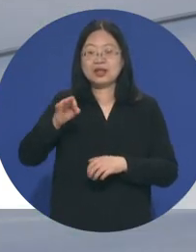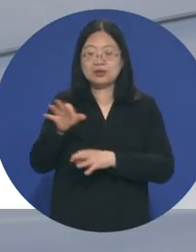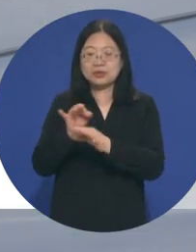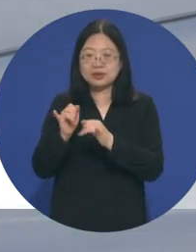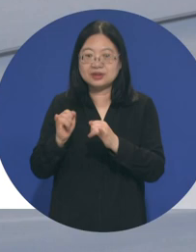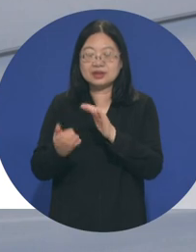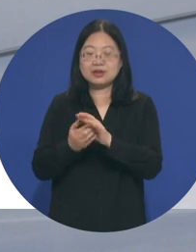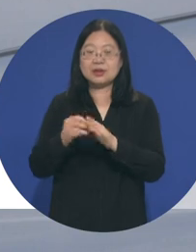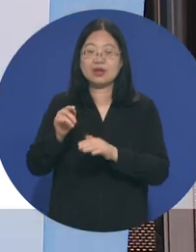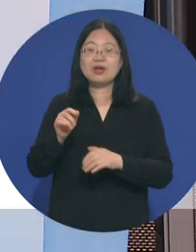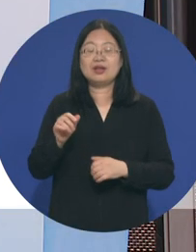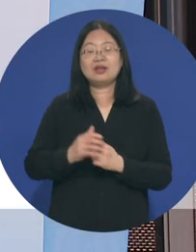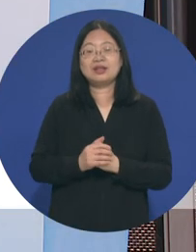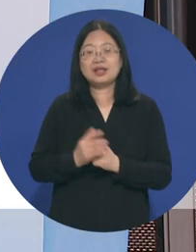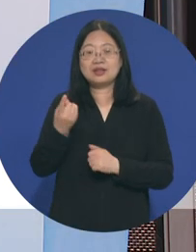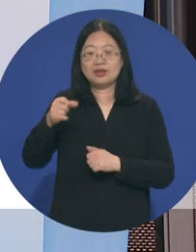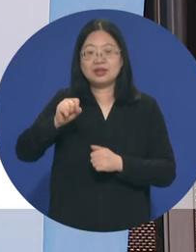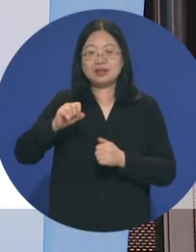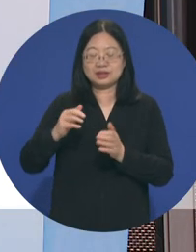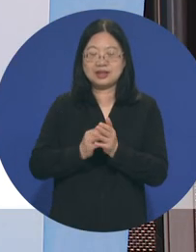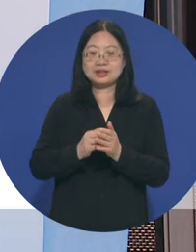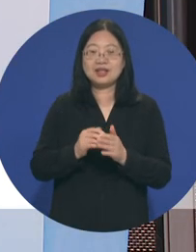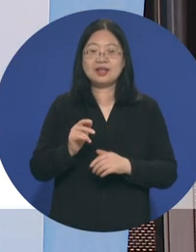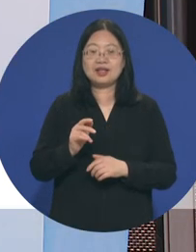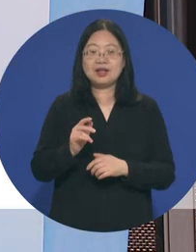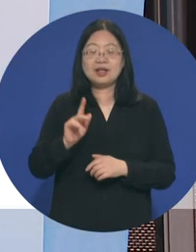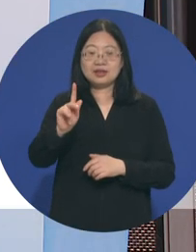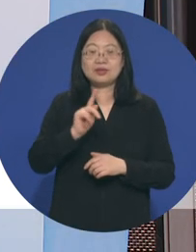원까지 신용보증재단의 대출자금